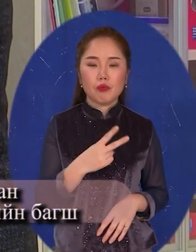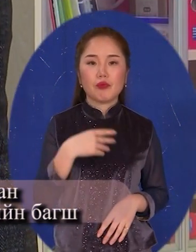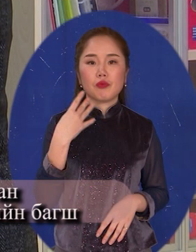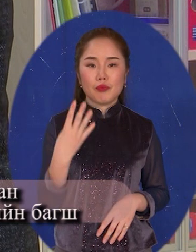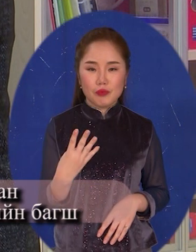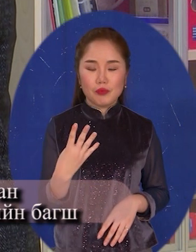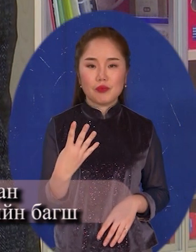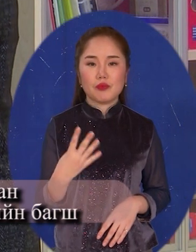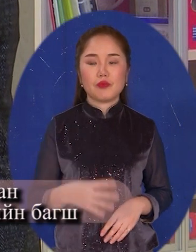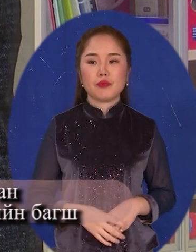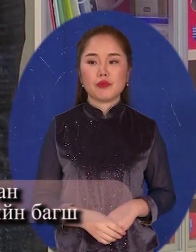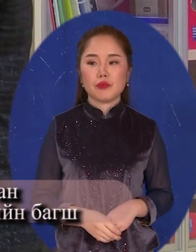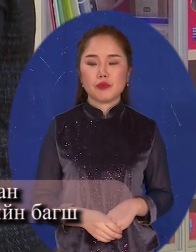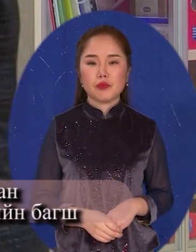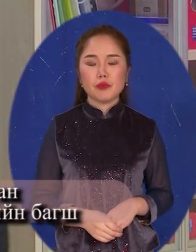334,